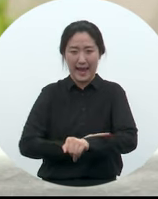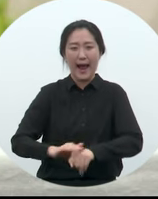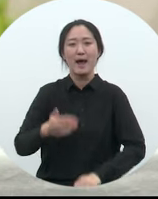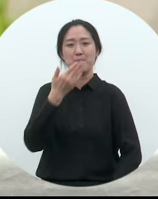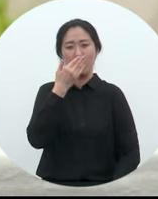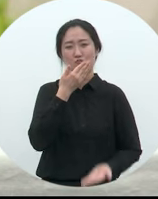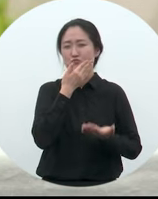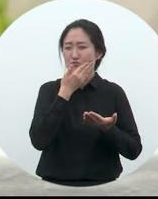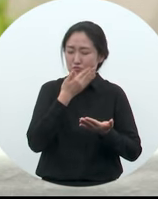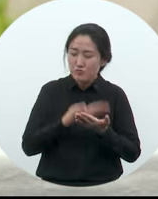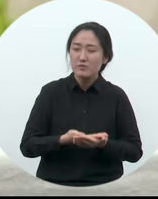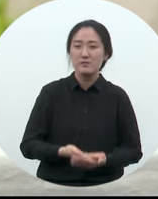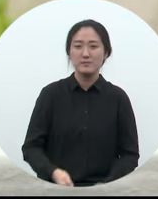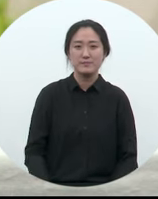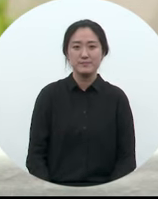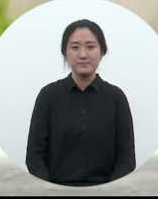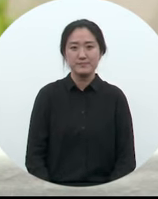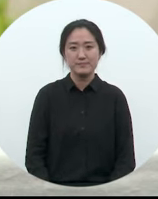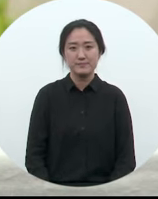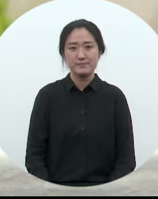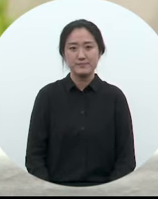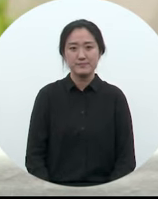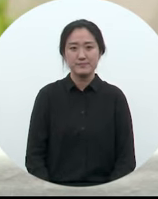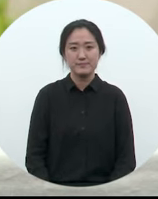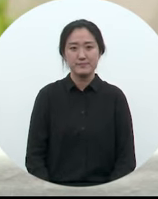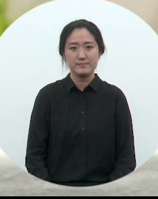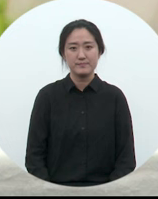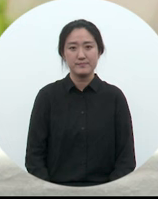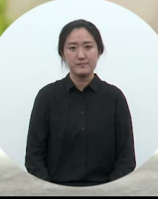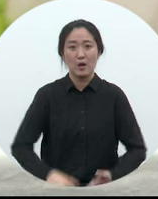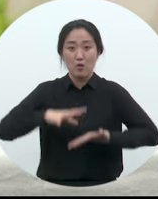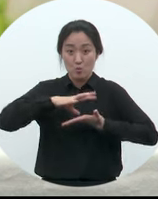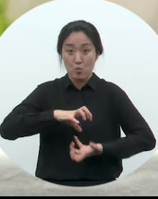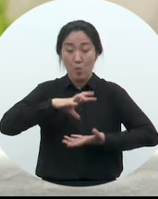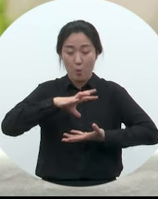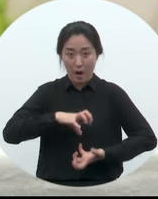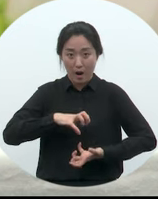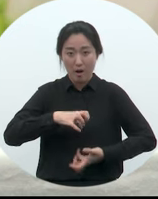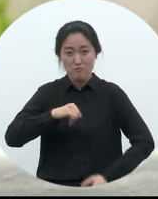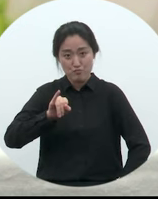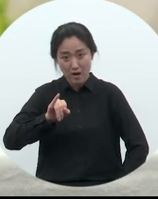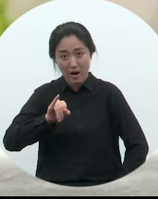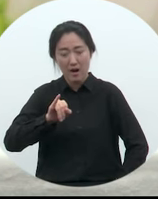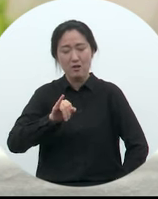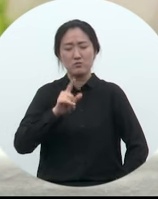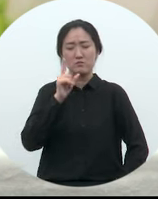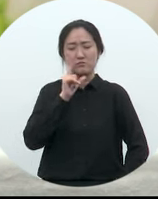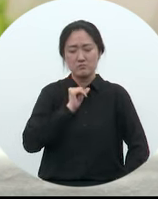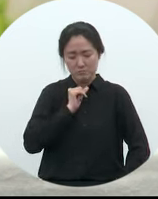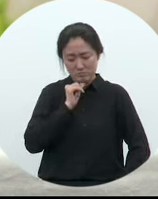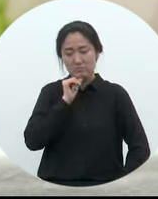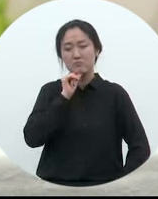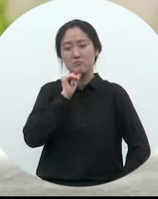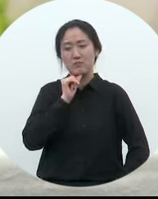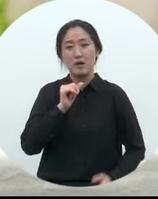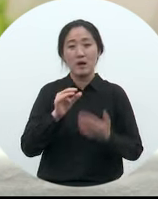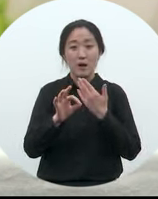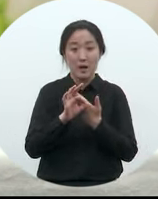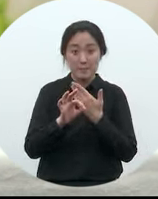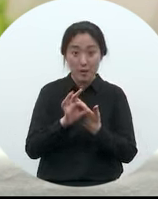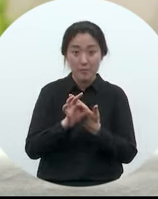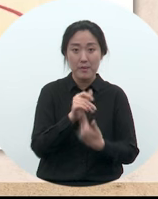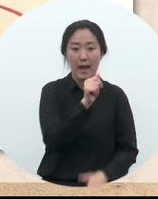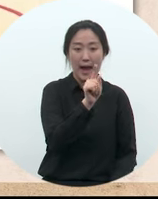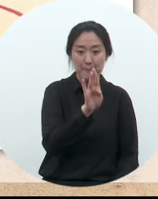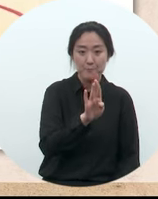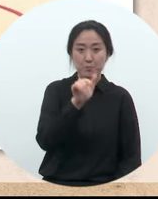잘하려면은 잘 먹어야 된다는 이유가 바로 그런 것 때문에 그렇습니다. 그래서 소화불량이 있거나 식곤증이